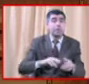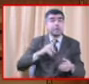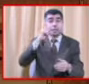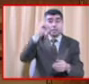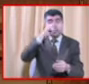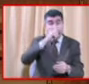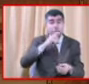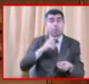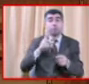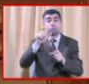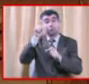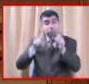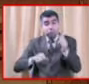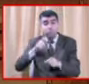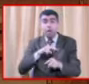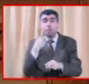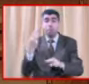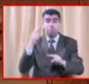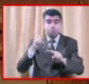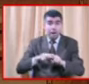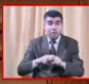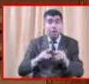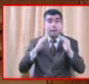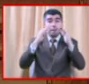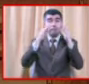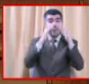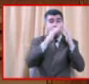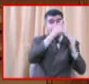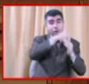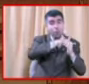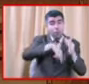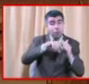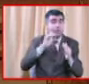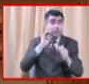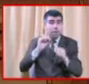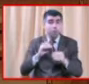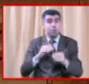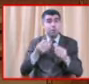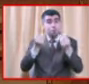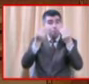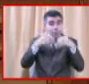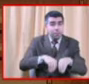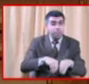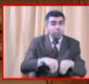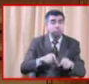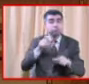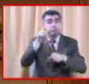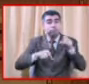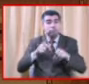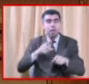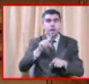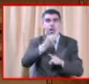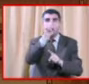خسائر بشريه، خسائر في المنازل وفي المساكن ديال المواطنين. ولا ندري ولا نعرف